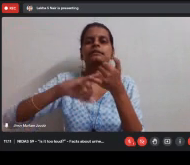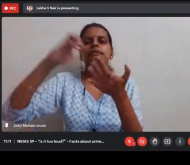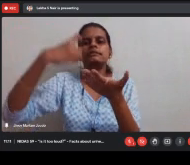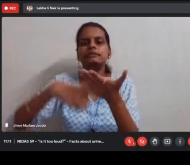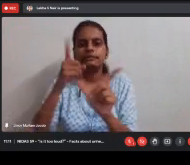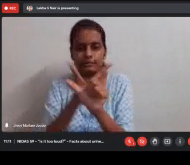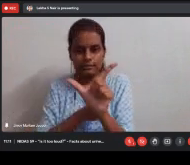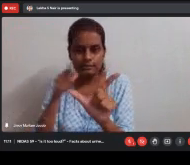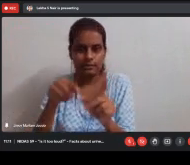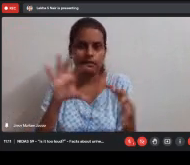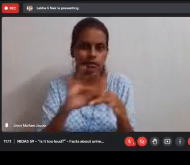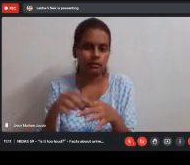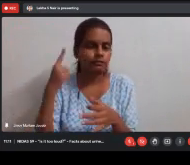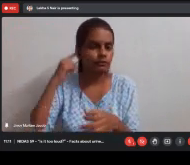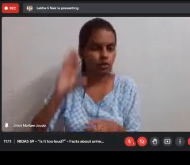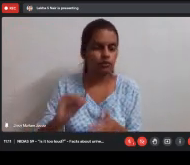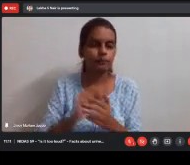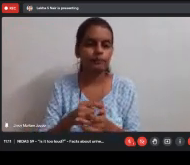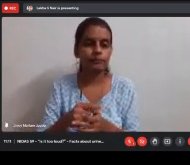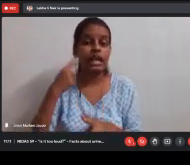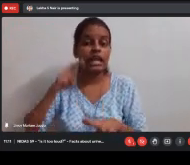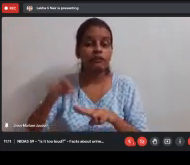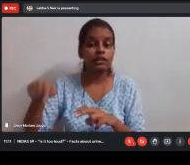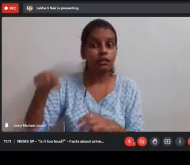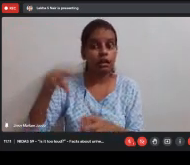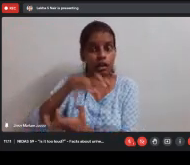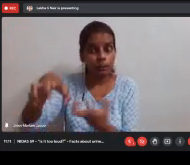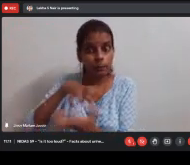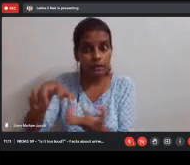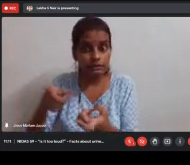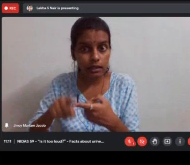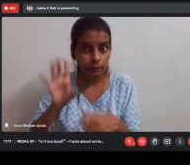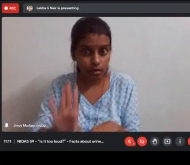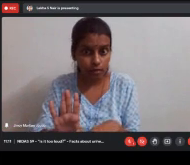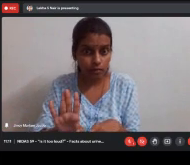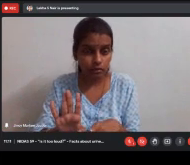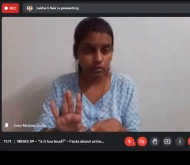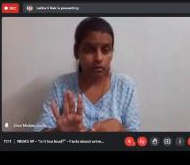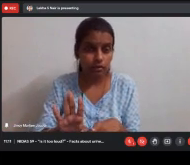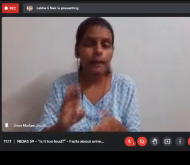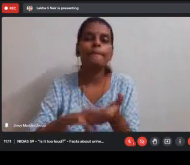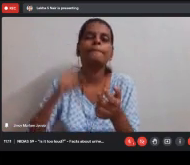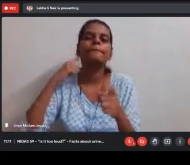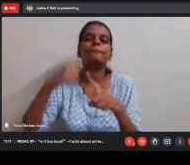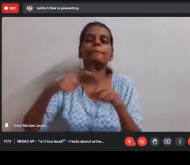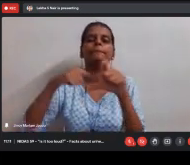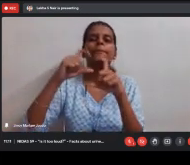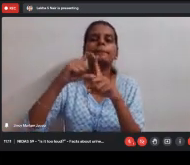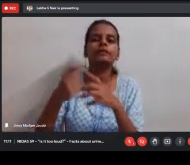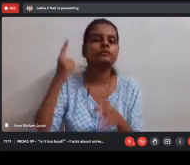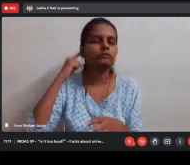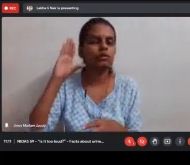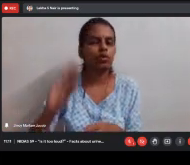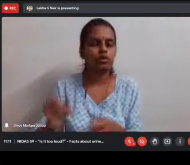സെല്ലിന്റെ മൂവ്മെന്റ് ആണ് നമുക്ക് ഇലക്ട്രിക്കൽ സിഗ്നൽ ആയിട്ട് ശബ്ദത്തിനെ കൺവേർട്ട് ചെയ്യാൻ സഹായിക്കുന്നത്. അപ്പോൾ ഇതിനെന്തെങ്കിലും ദോഷം സംഭവിച്ചു കഴിഞ്ഞാൽ അതിന് പറയുന്ന